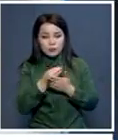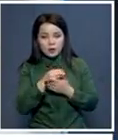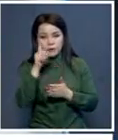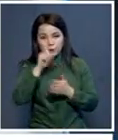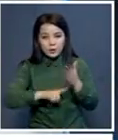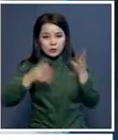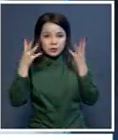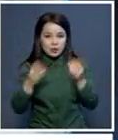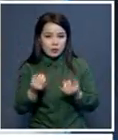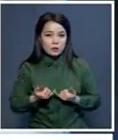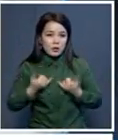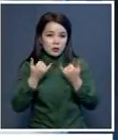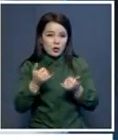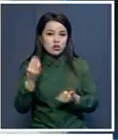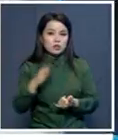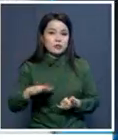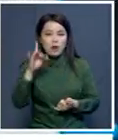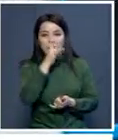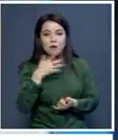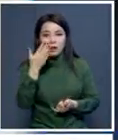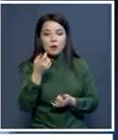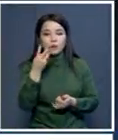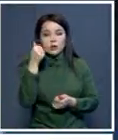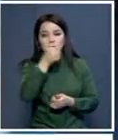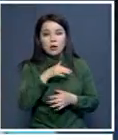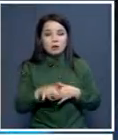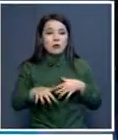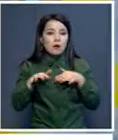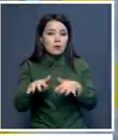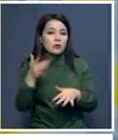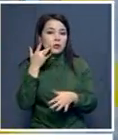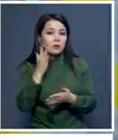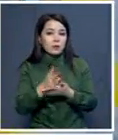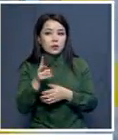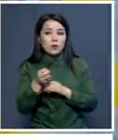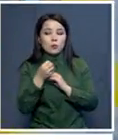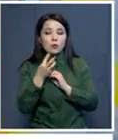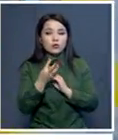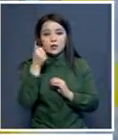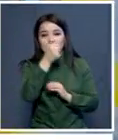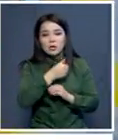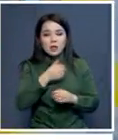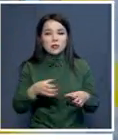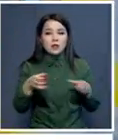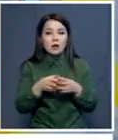қойып, Шығыс Африка елдеріне бірнеше жылдан бері шабуыл жасап келеді. 2013 жылы бұл топ